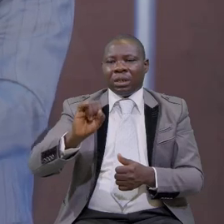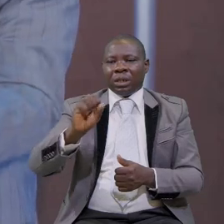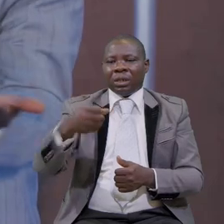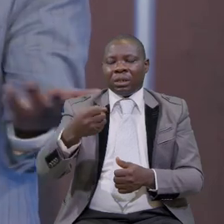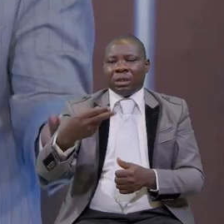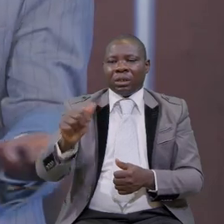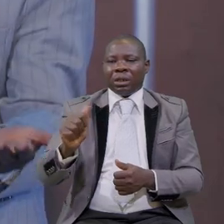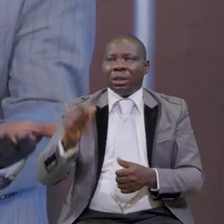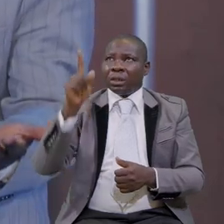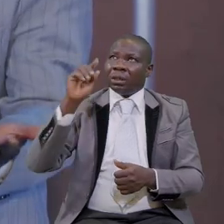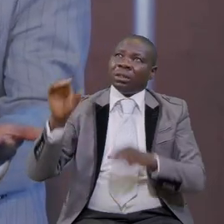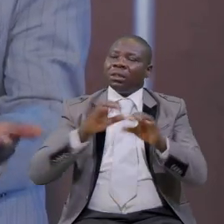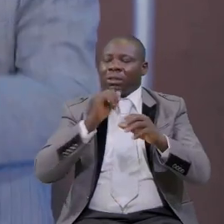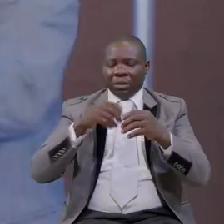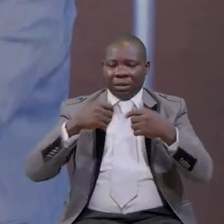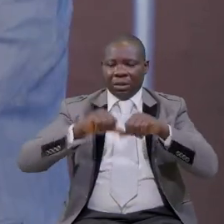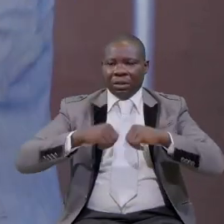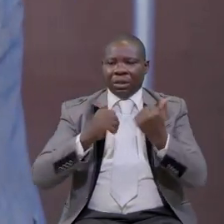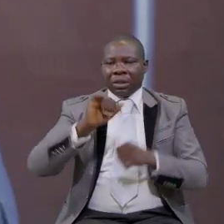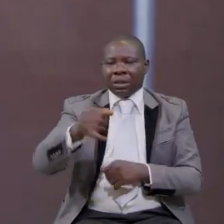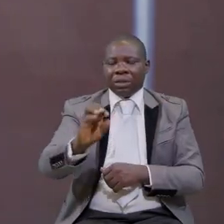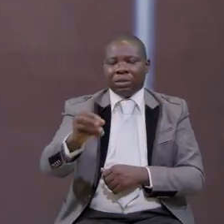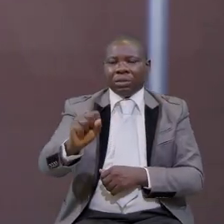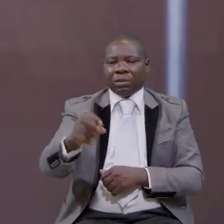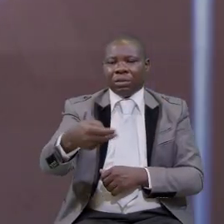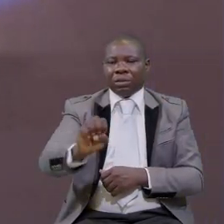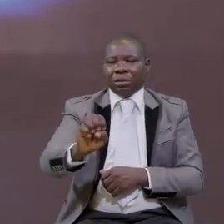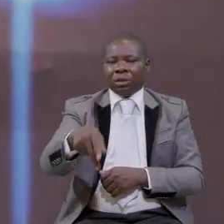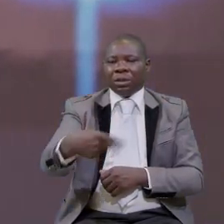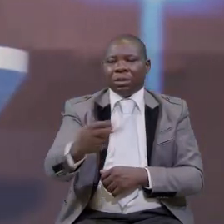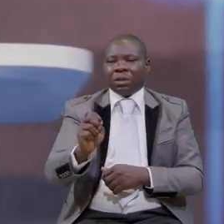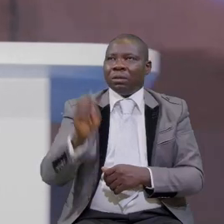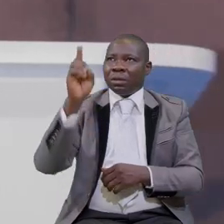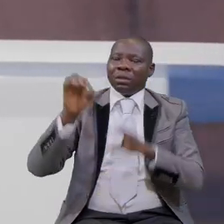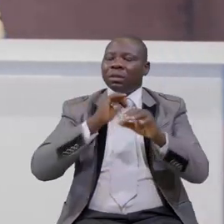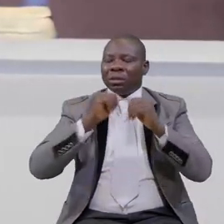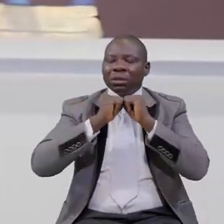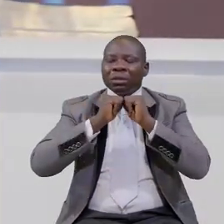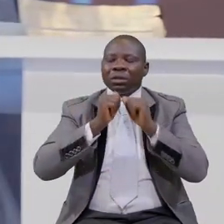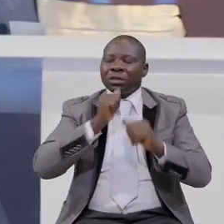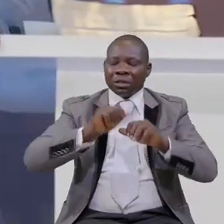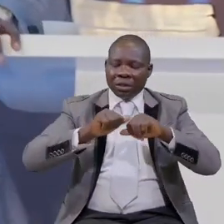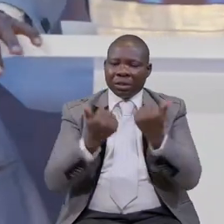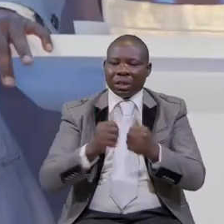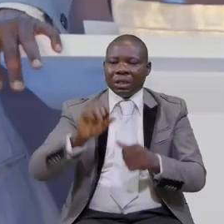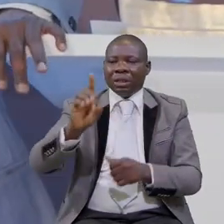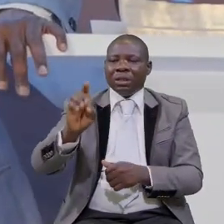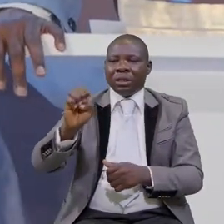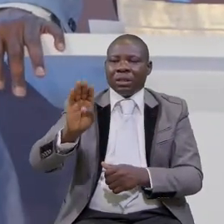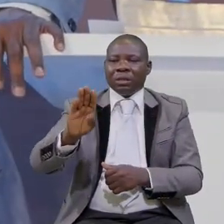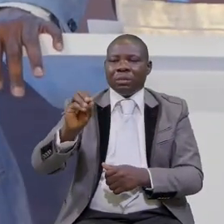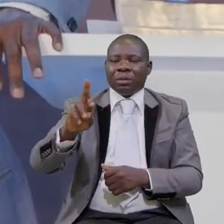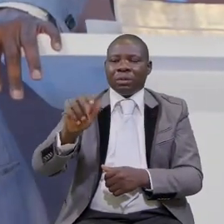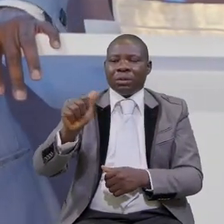Il n'a pas refusé à Élisée, il n'a pas refusé à Joseph, il n'a pas refusé à Abraham, il n'a pas refusé